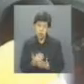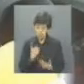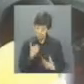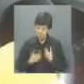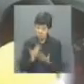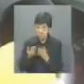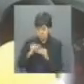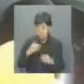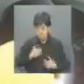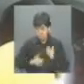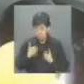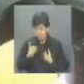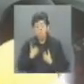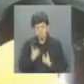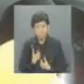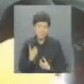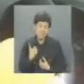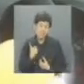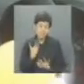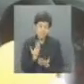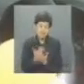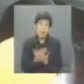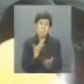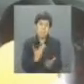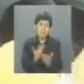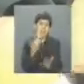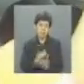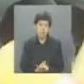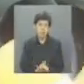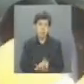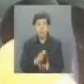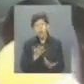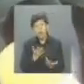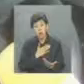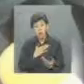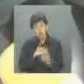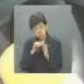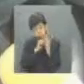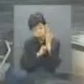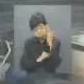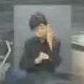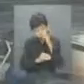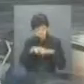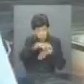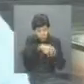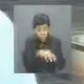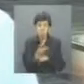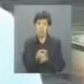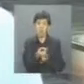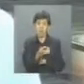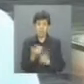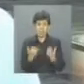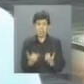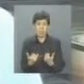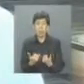ถ้าข ึ้ นมากกว่าน ี้ เราเด ือ ดร้อนย ัง ไง สม ม ติ ม ัน ข ึ้ นอ ี ก มันก็เดือดร้อนราคามันแพงครับเพราะมันอยู่ต่างจังหวัดแล้วมันไม่มีมากด้วยครับ ตอนนี้ยังไม่ม